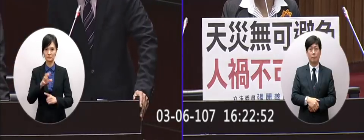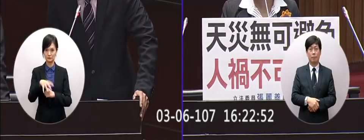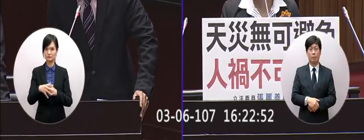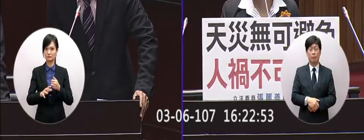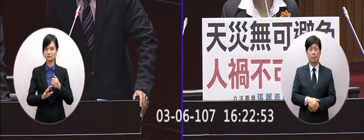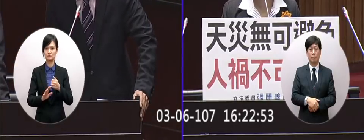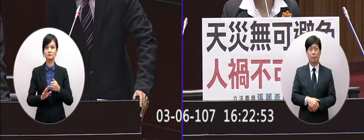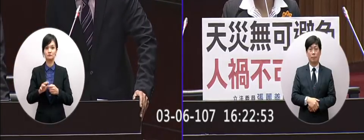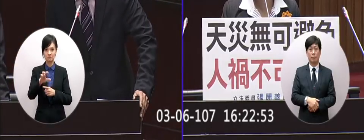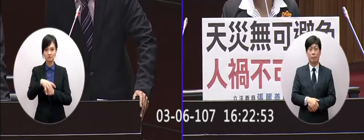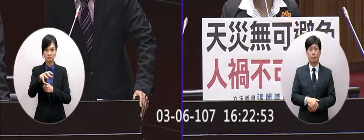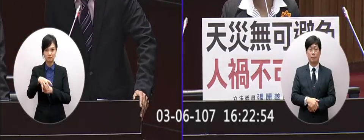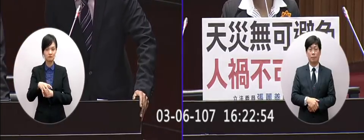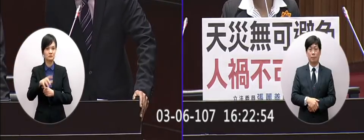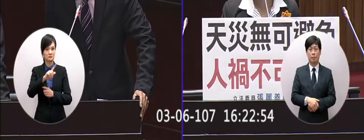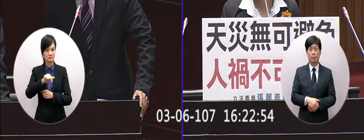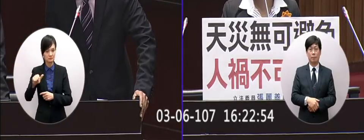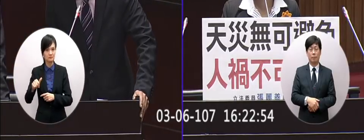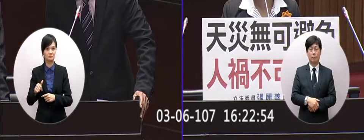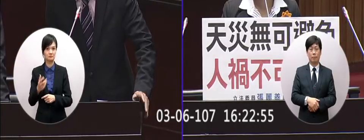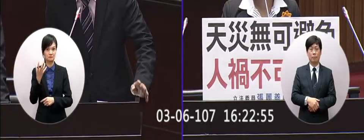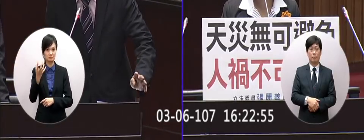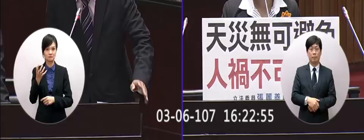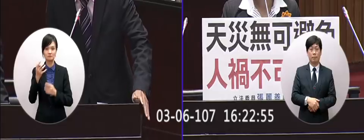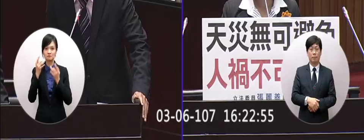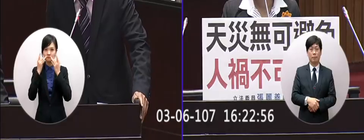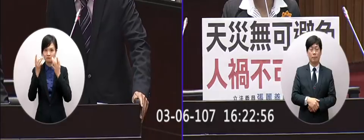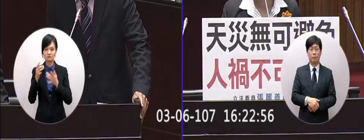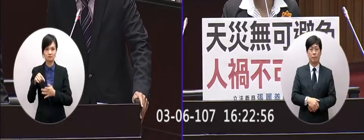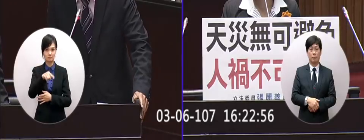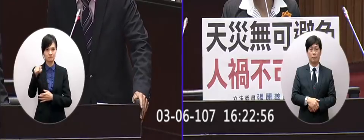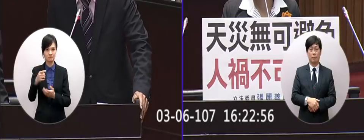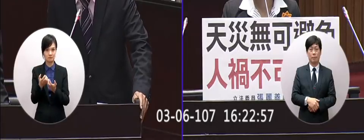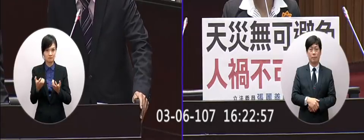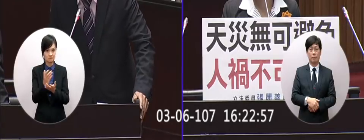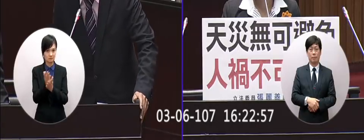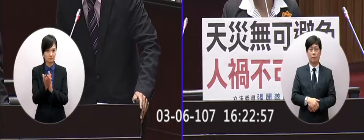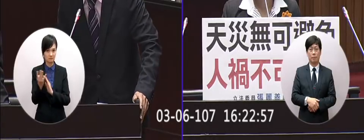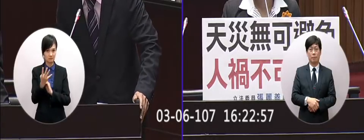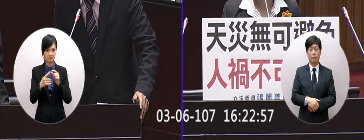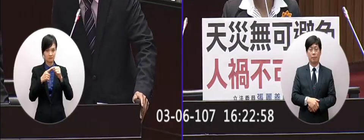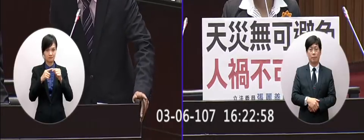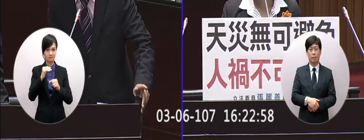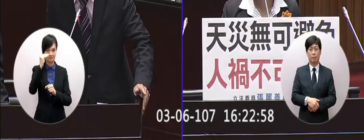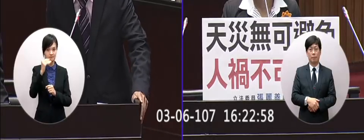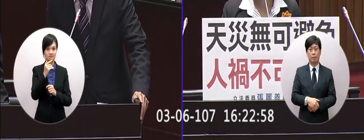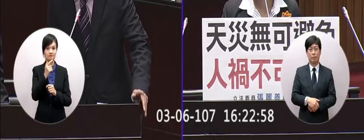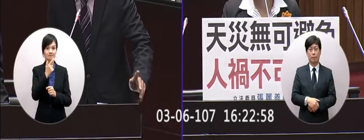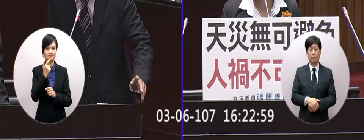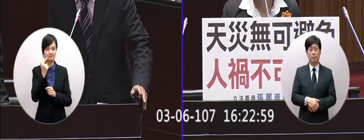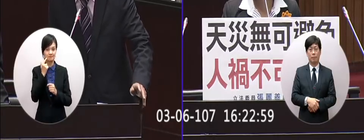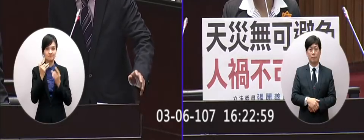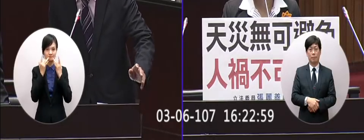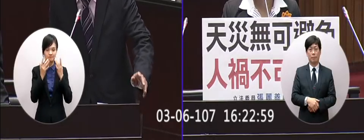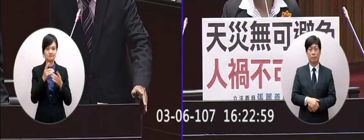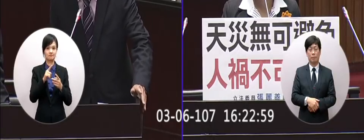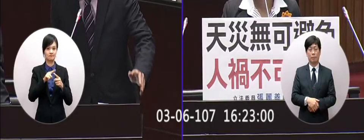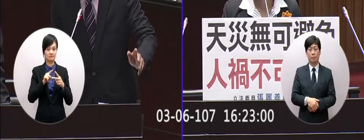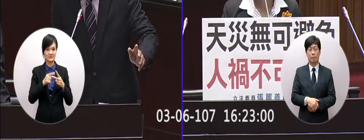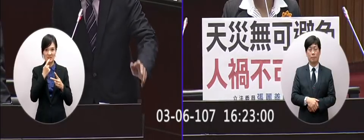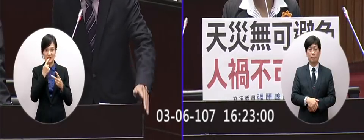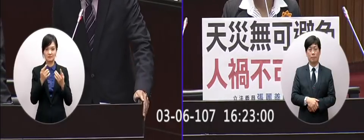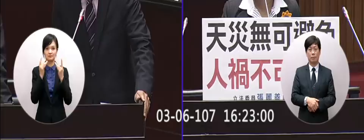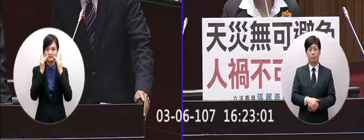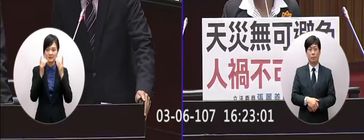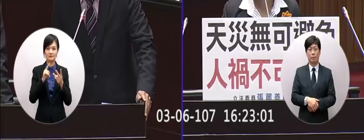品，尤其是大宗蔬菜，分作四行，包括所谓的高丽菜、节球白菜、青江菜、叶菜类、瓜果